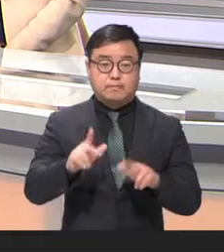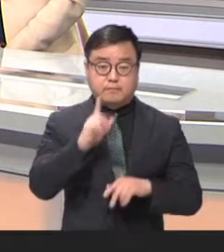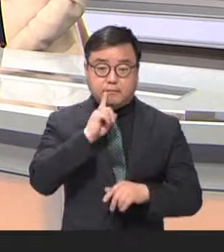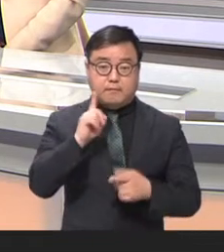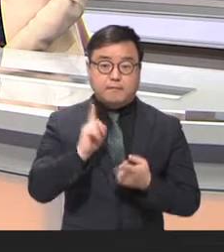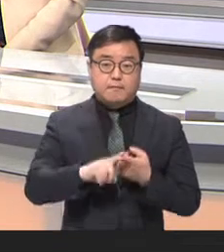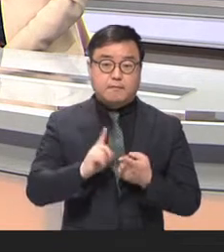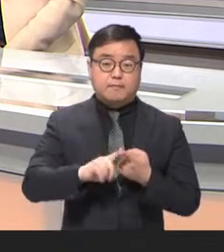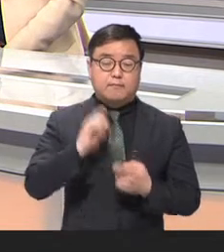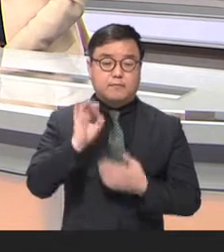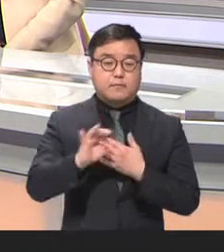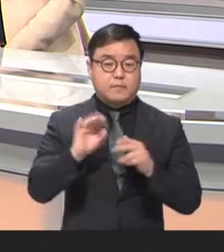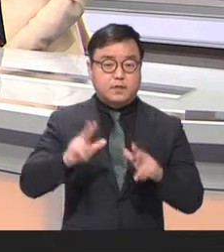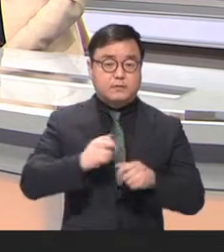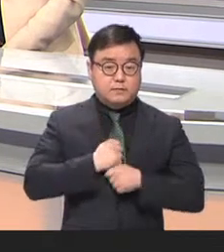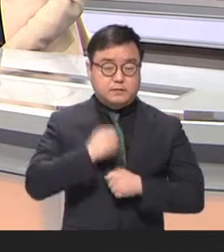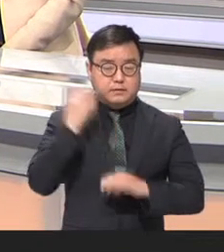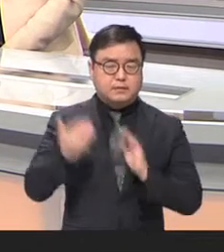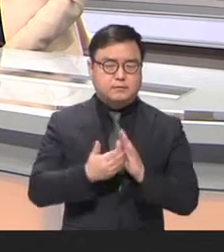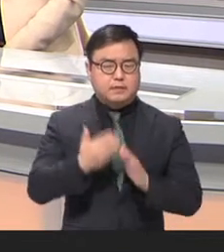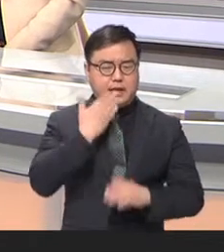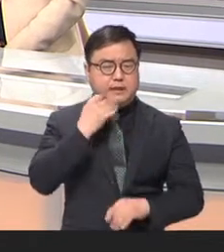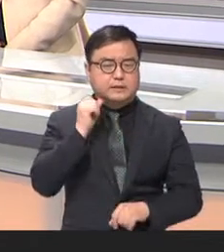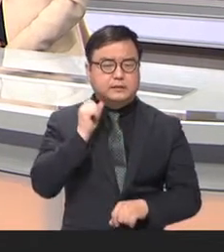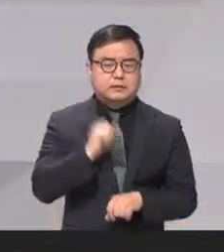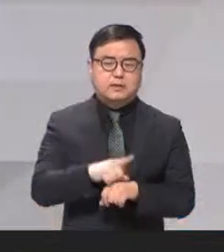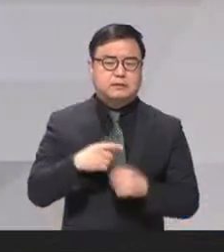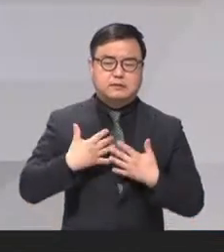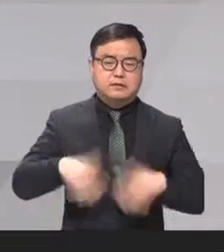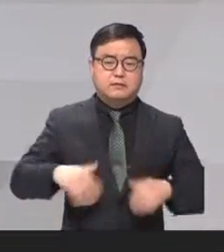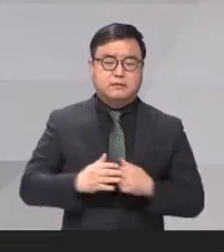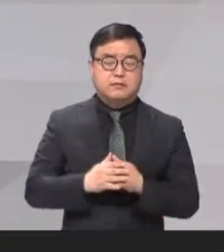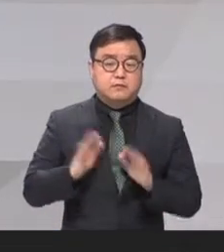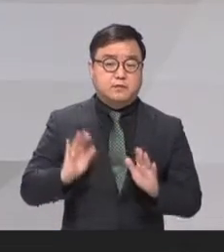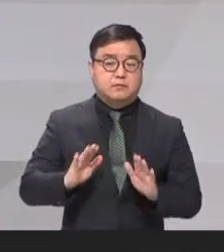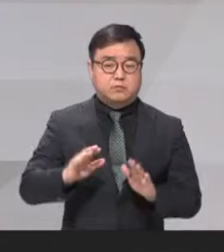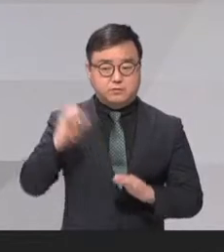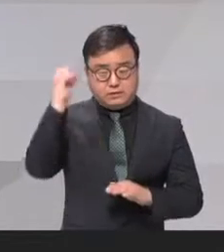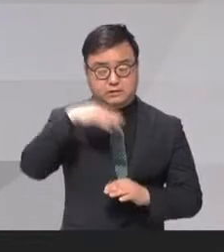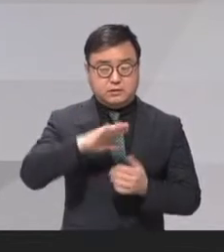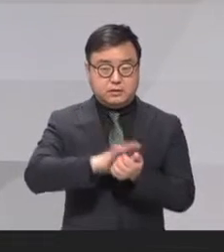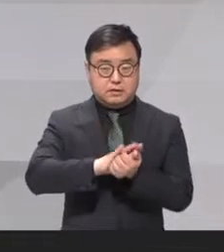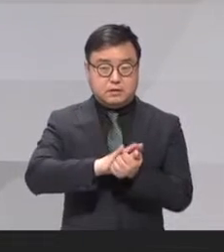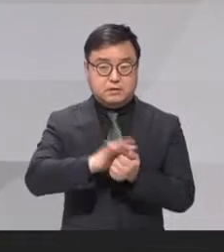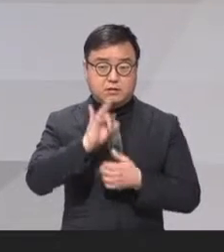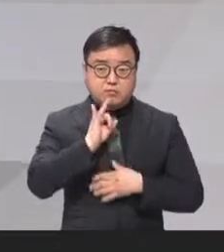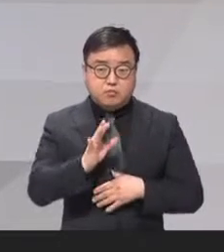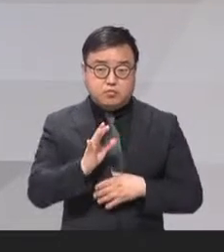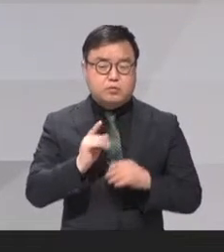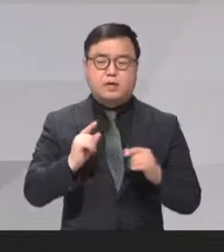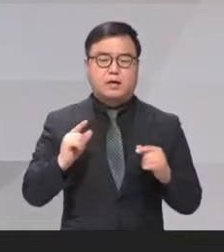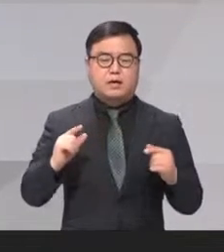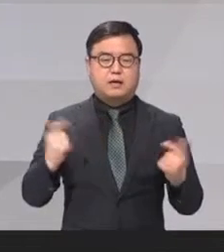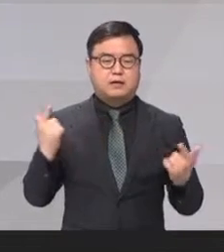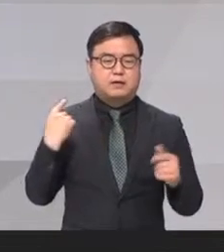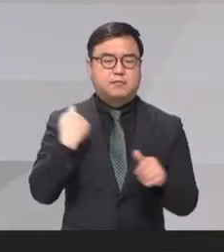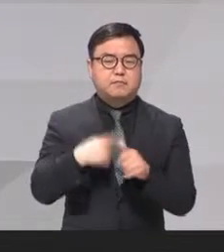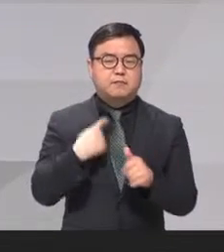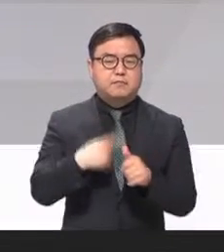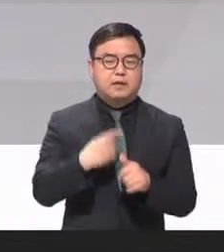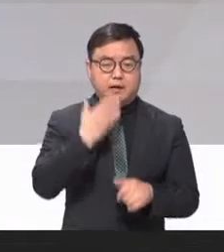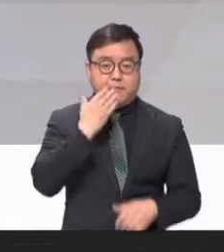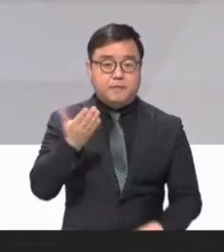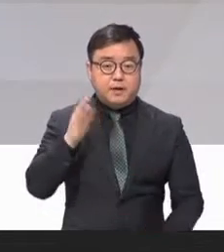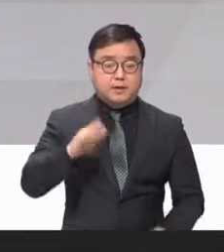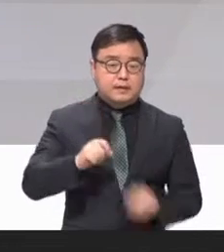말씀대로라면은 아직까지도 좀 이행 가능성이 많이 좀 떨어져 보이거든요. 이렇다면 또 선심성 공약 아니냐 이런 좀 비판을 받기 쉬울 텐데 좀 장기적으로